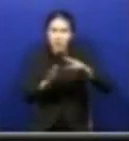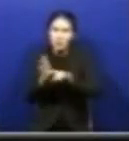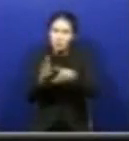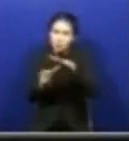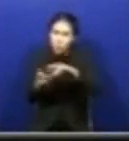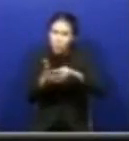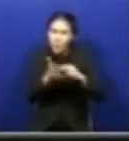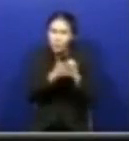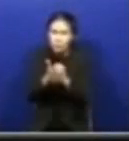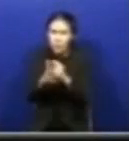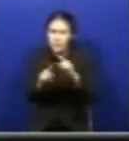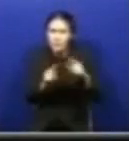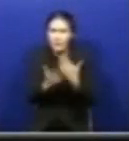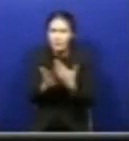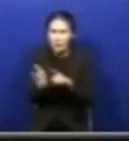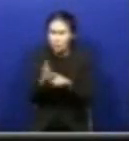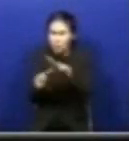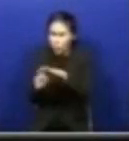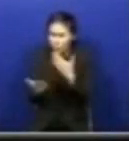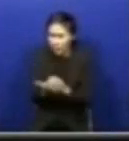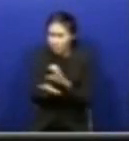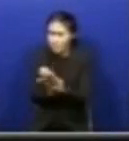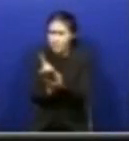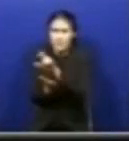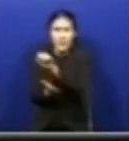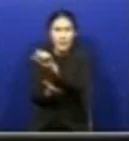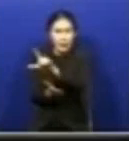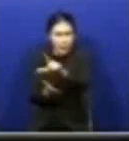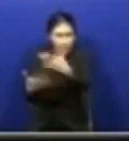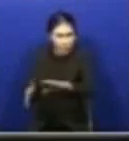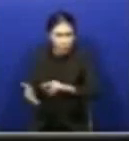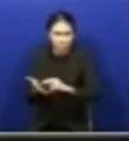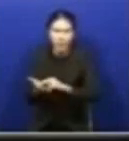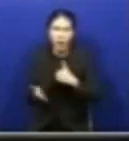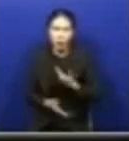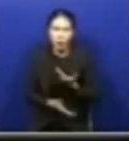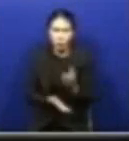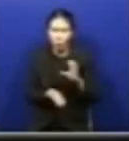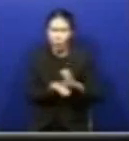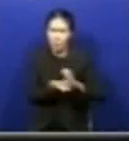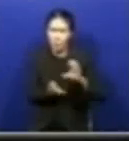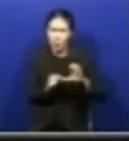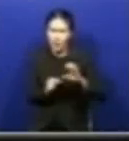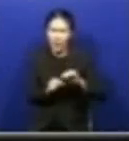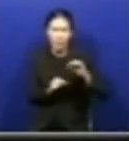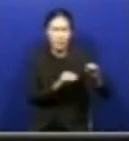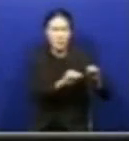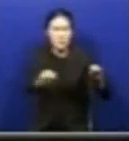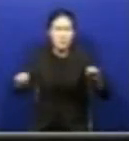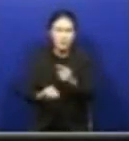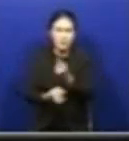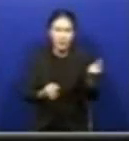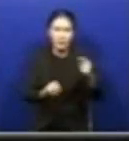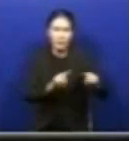เยียวยาโควิดใช้ได้100,000 ล้านล้านแล้วนี่เอากลับคืนไม่เขาซะมาพิจารณาถึงความจำเป็นโรงเรีย